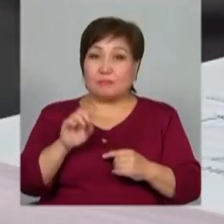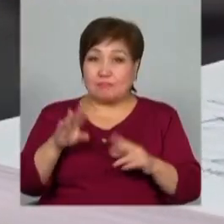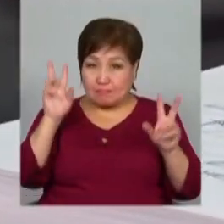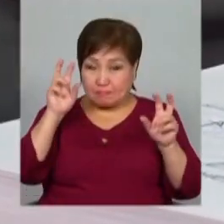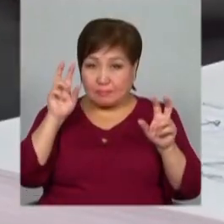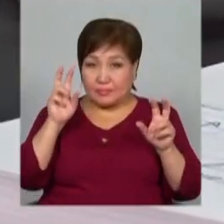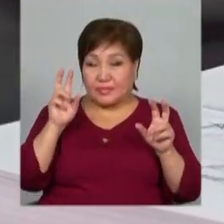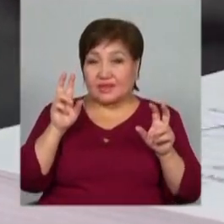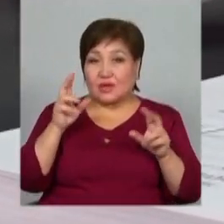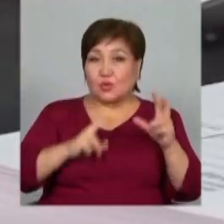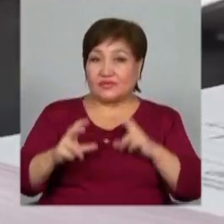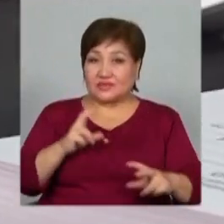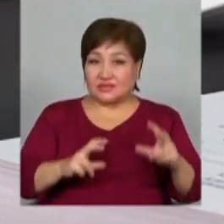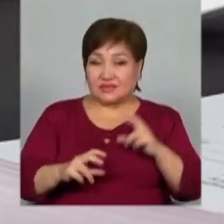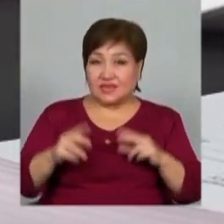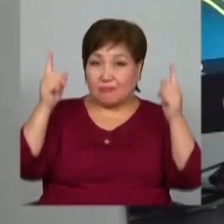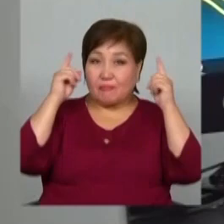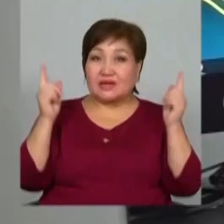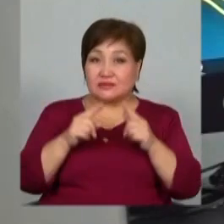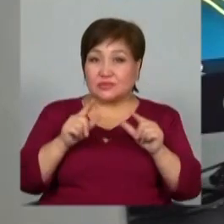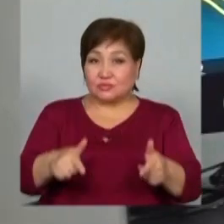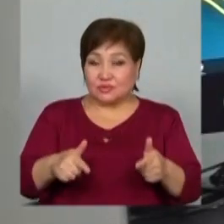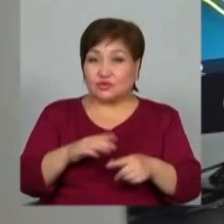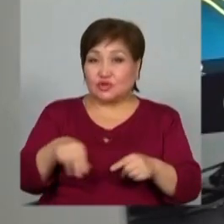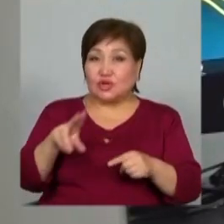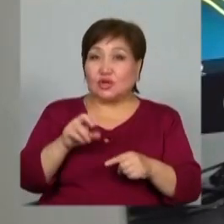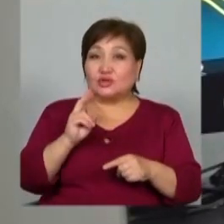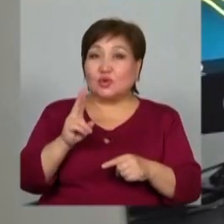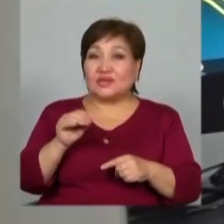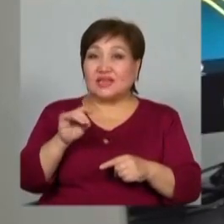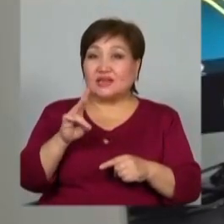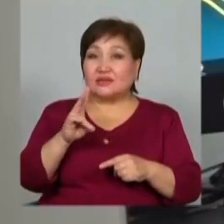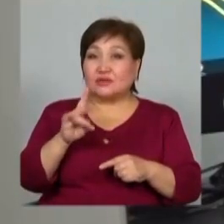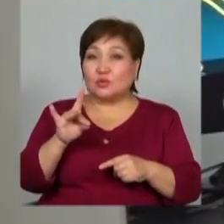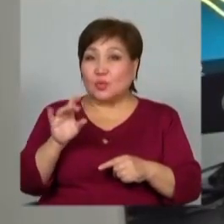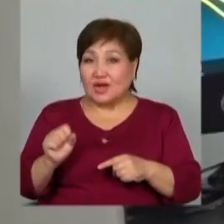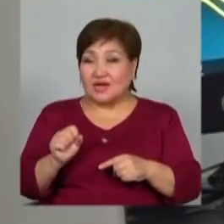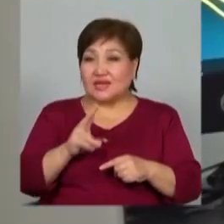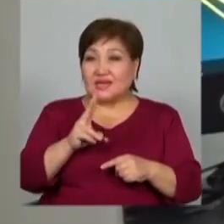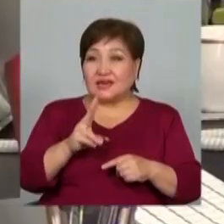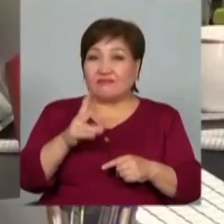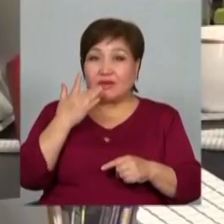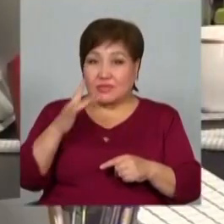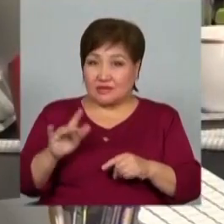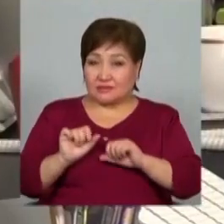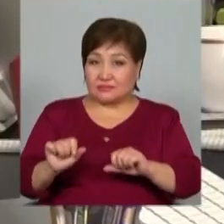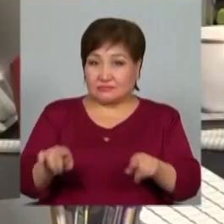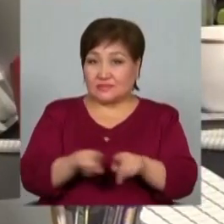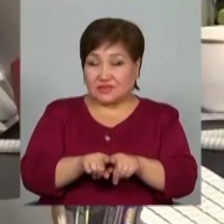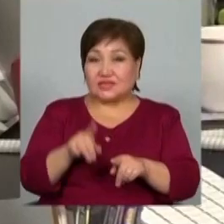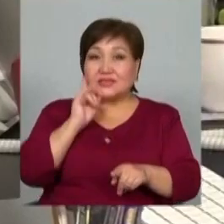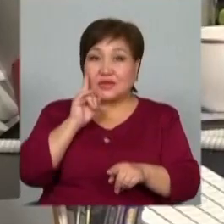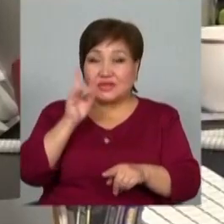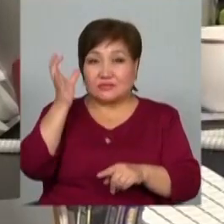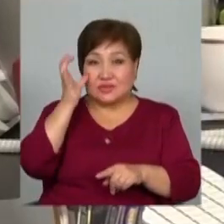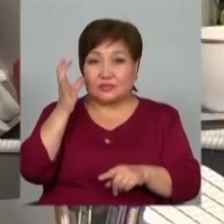магистратураға түскен. Жоғары көрсеткіштердің арқасында докторантураны Кембридж университетінде қорғаған екен. Қазіргі таңда жастармен білімімен